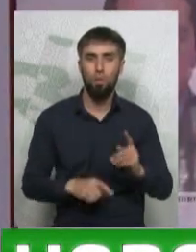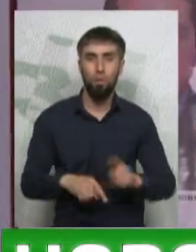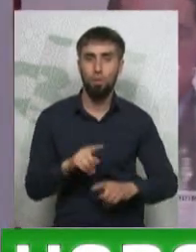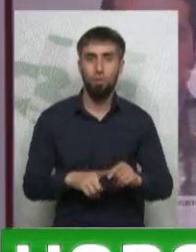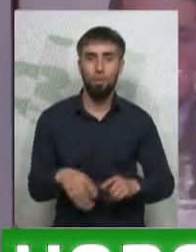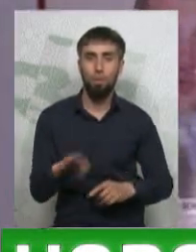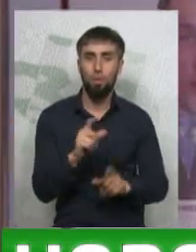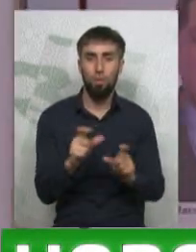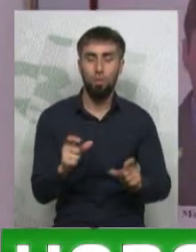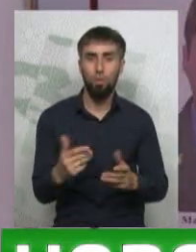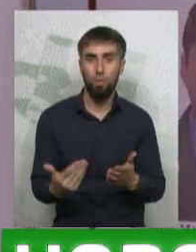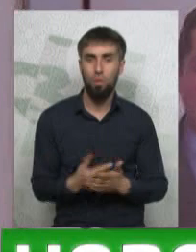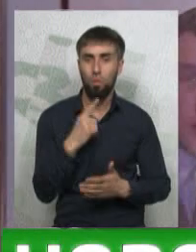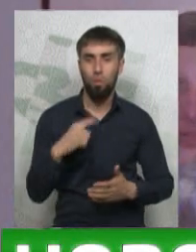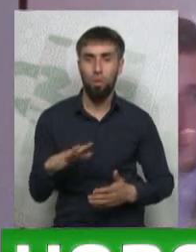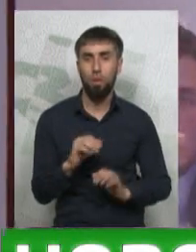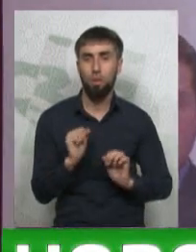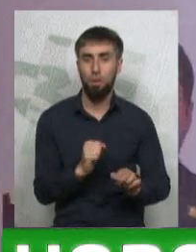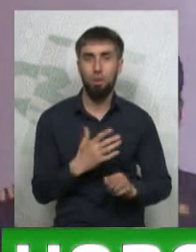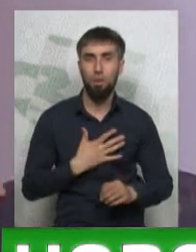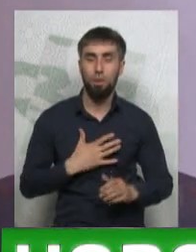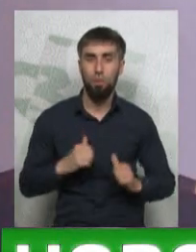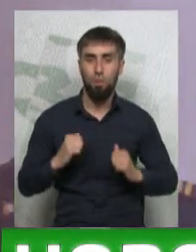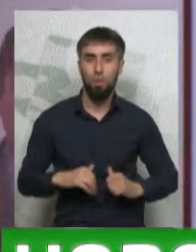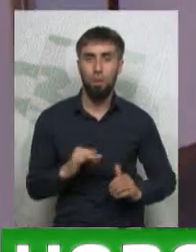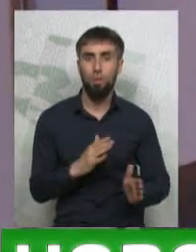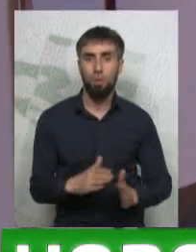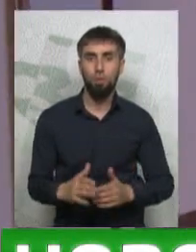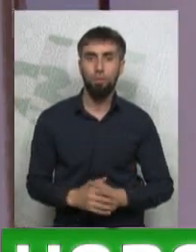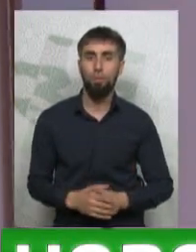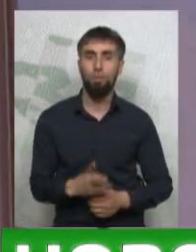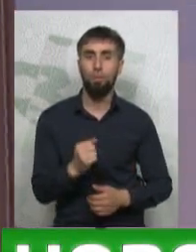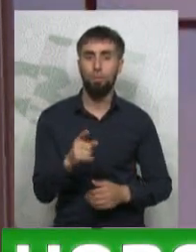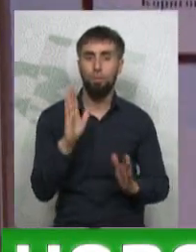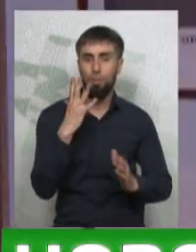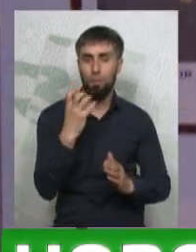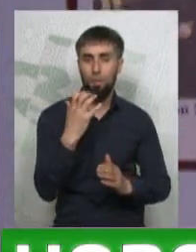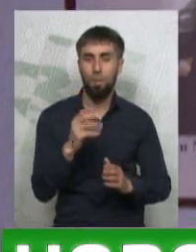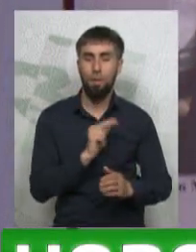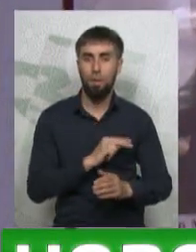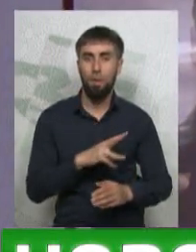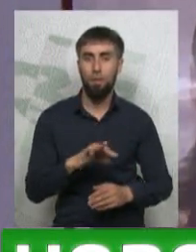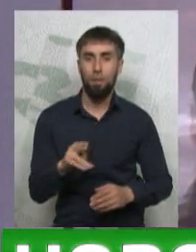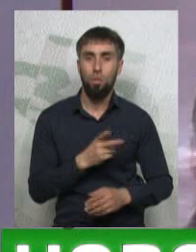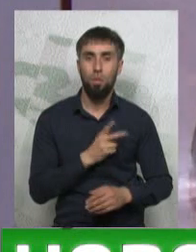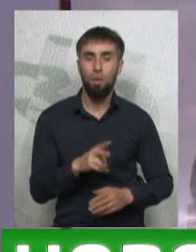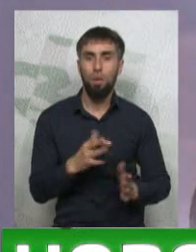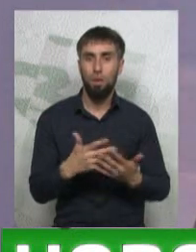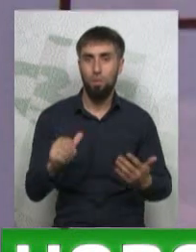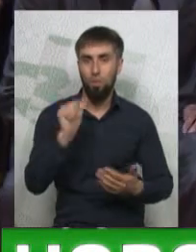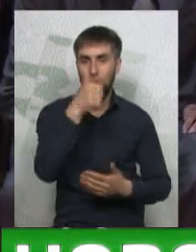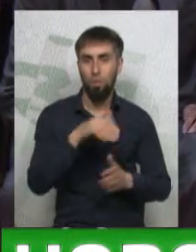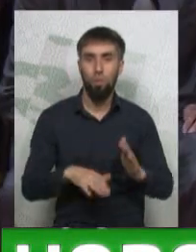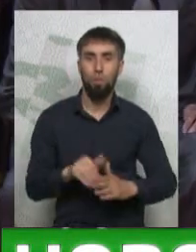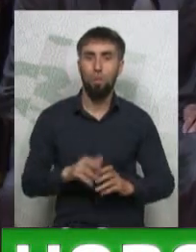отечеству. Все эти люди в современной России защищали наш покой и порядок. На стендах фотографии сотрудников МВД, погибших в разные годы от